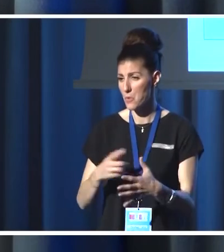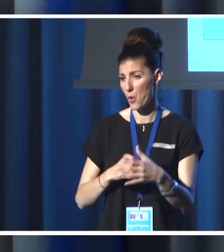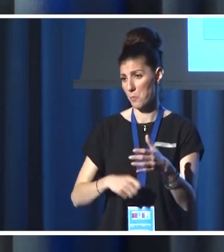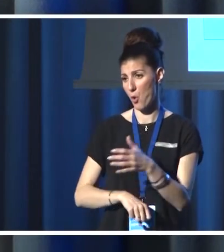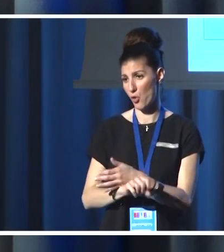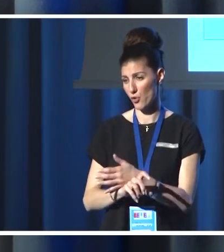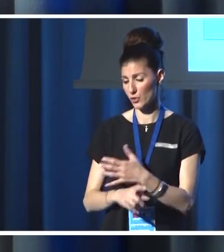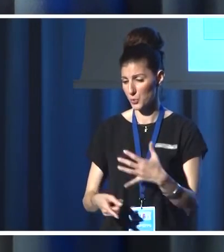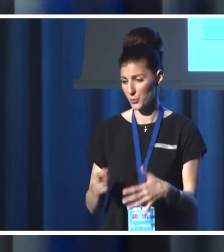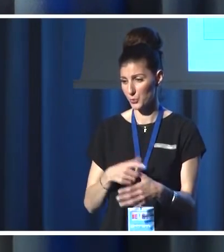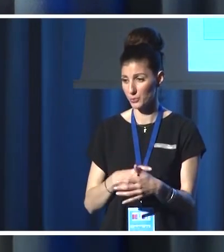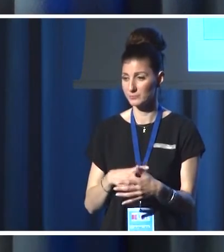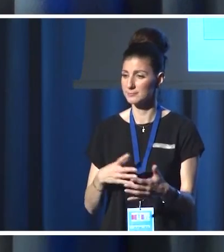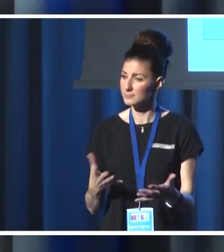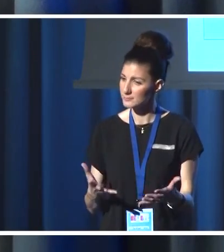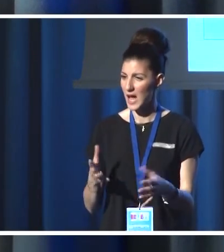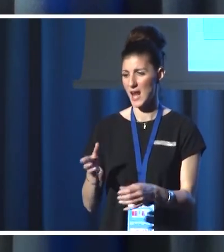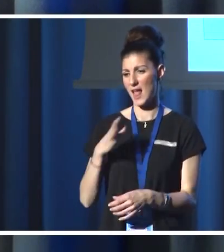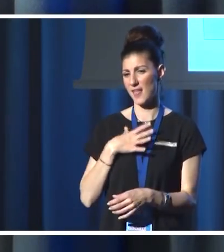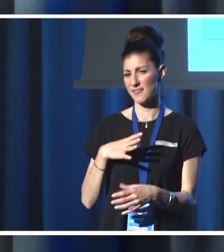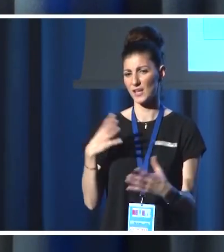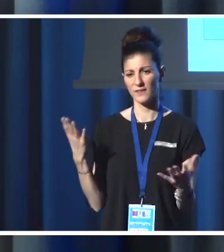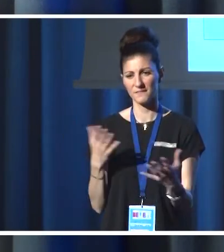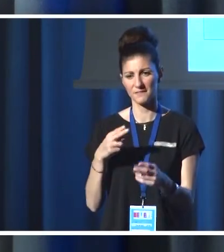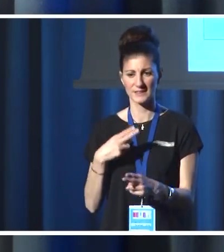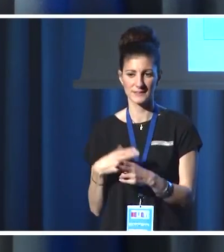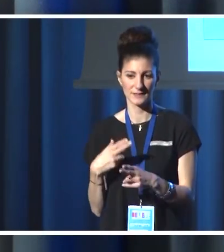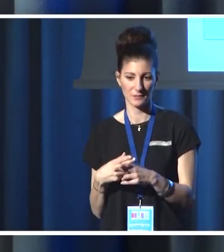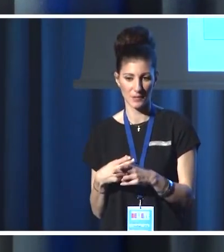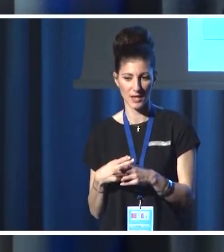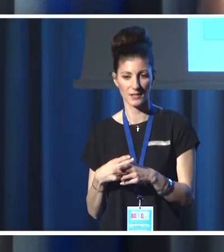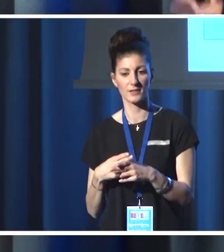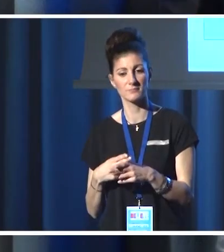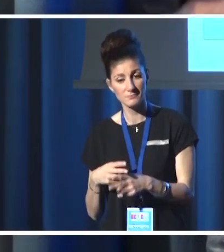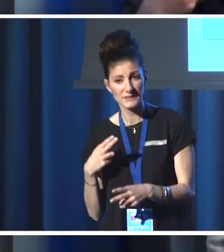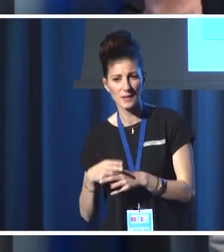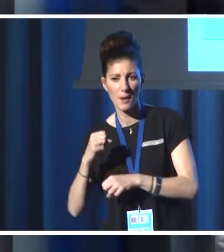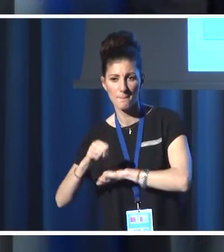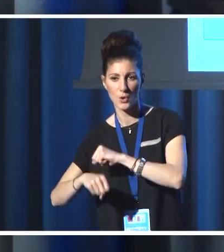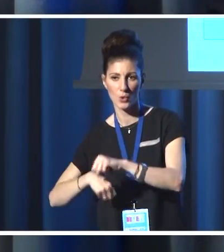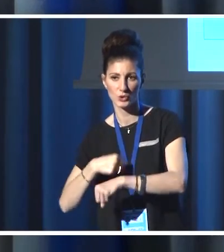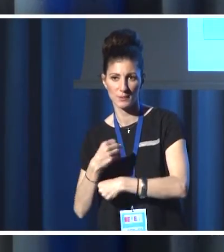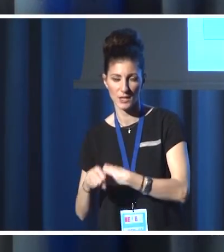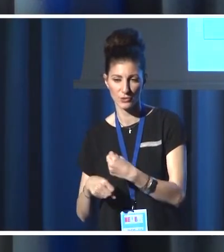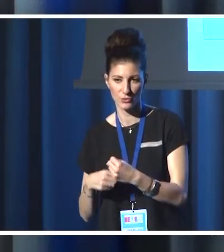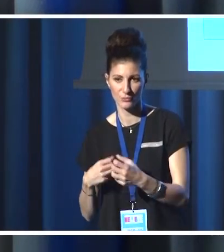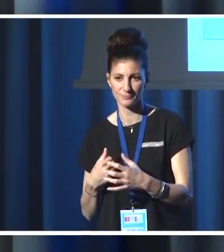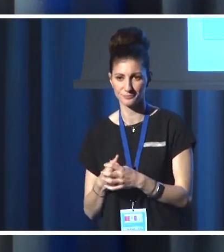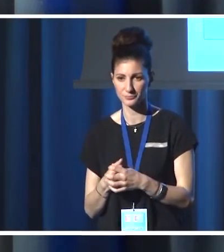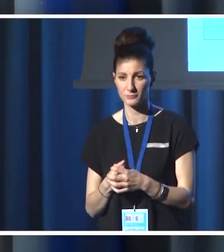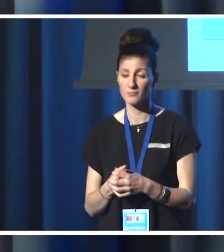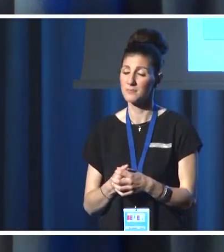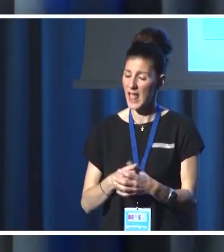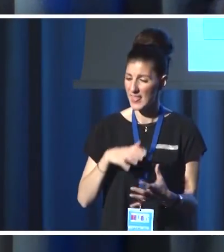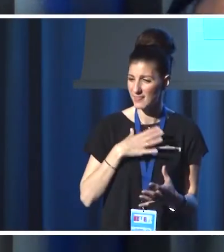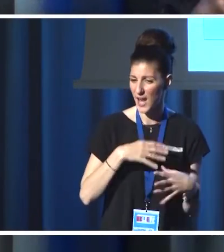σημαίνει προσπαθώ δεν έχει νόημα να λες ότι θέλω κάτι χωρίς να το προσπαθείς και